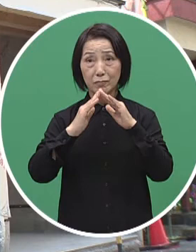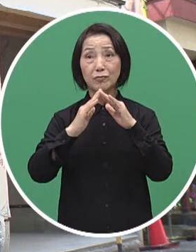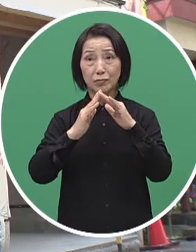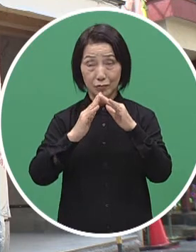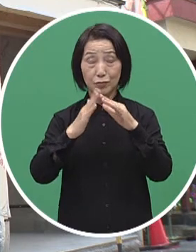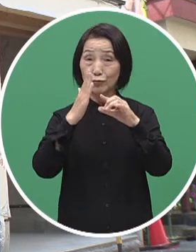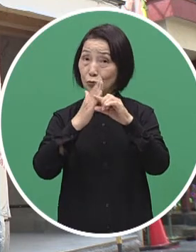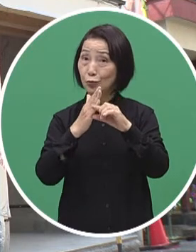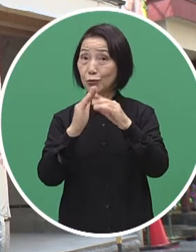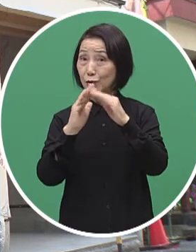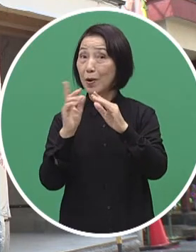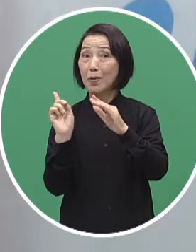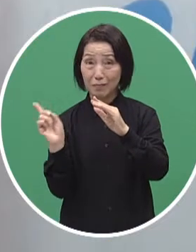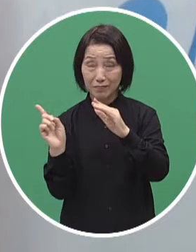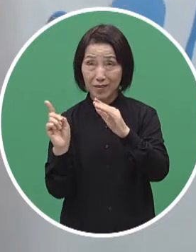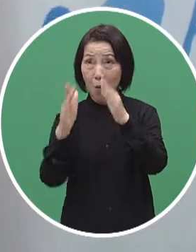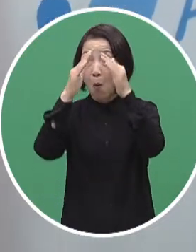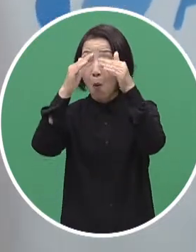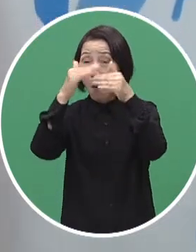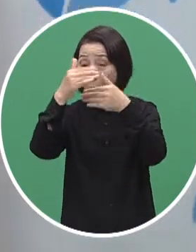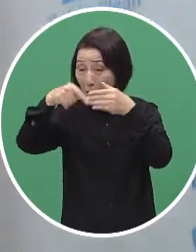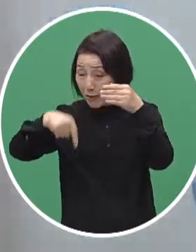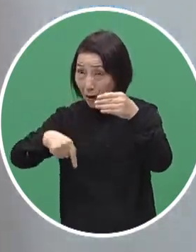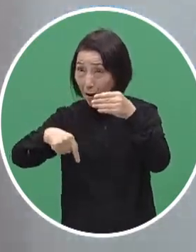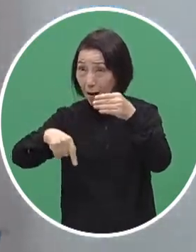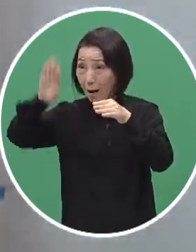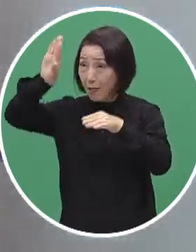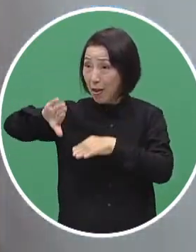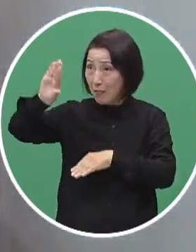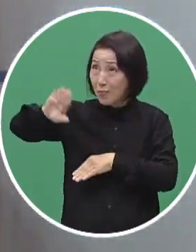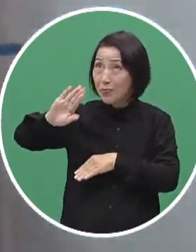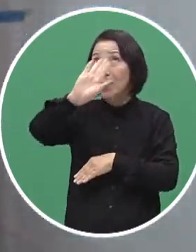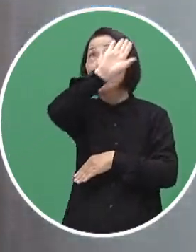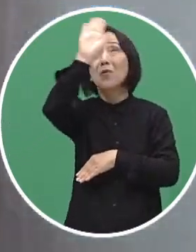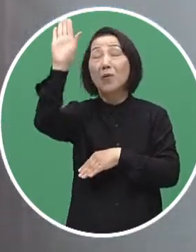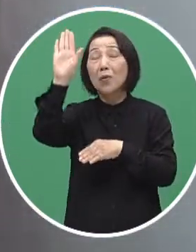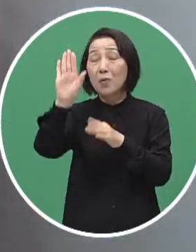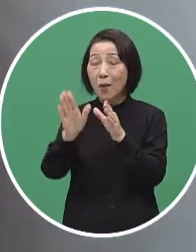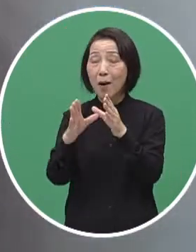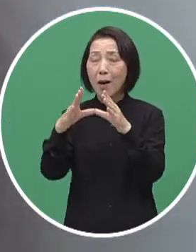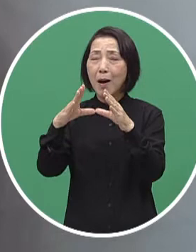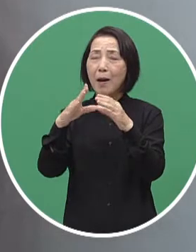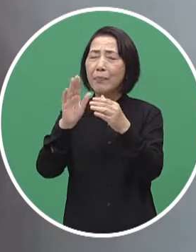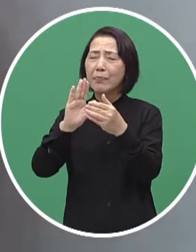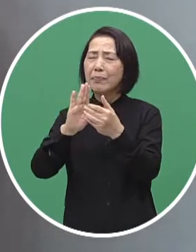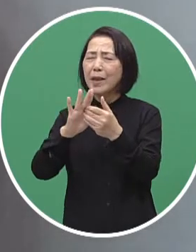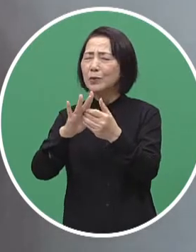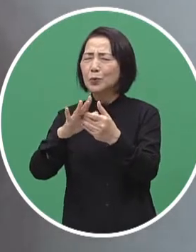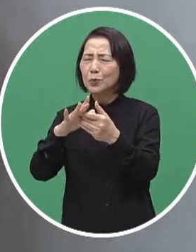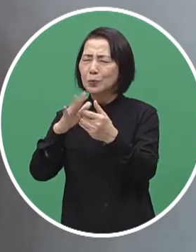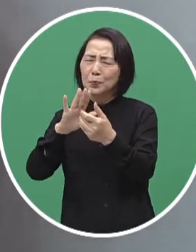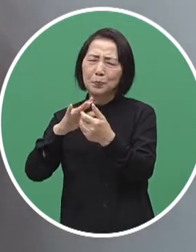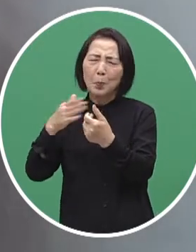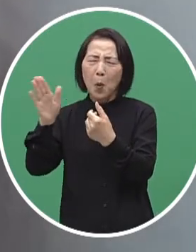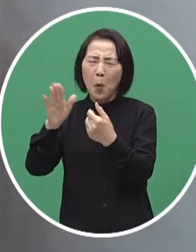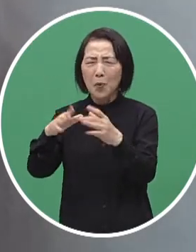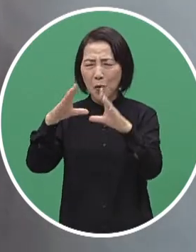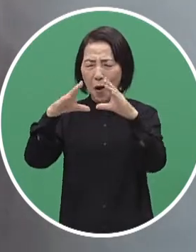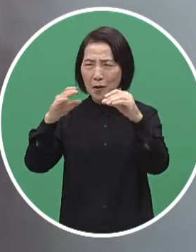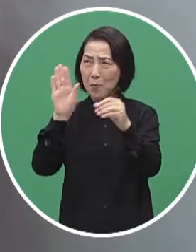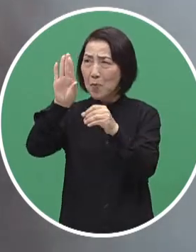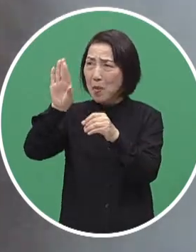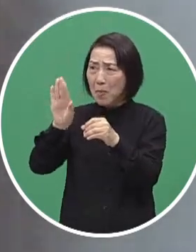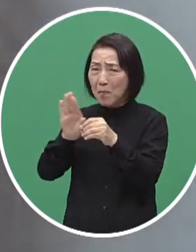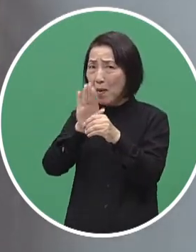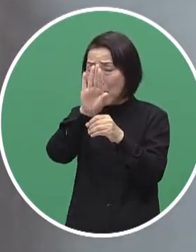建設中のこの中たけ僕内の壁や天井など全面に断熱材を埋め込んで貼り付けています